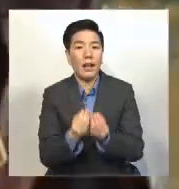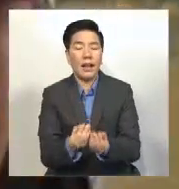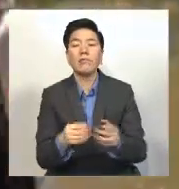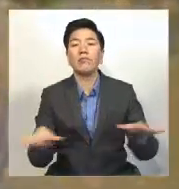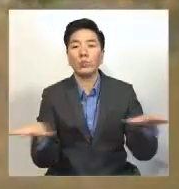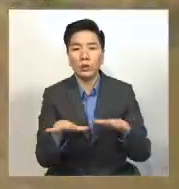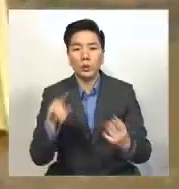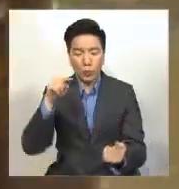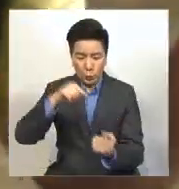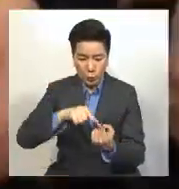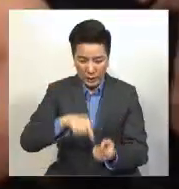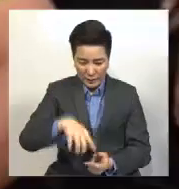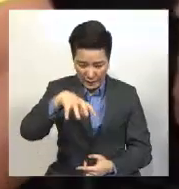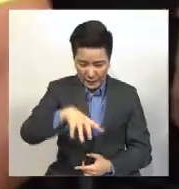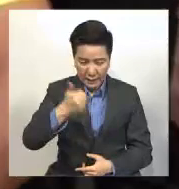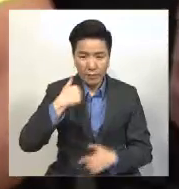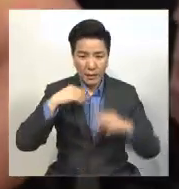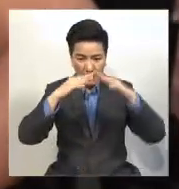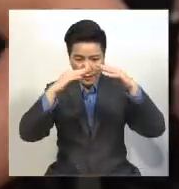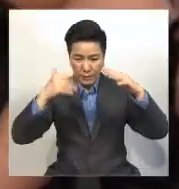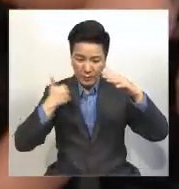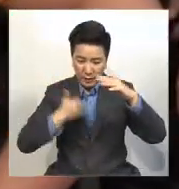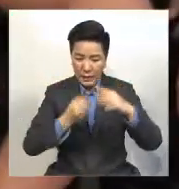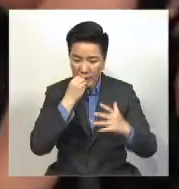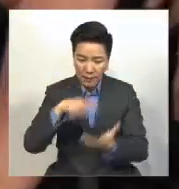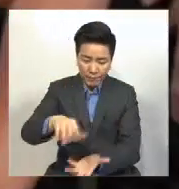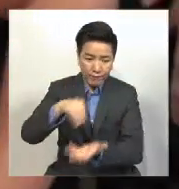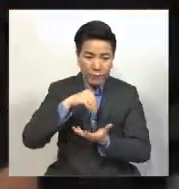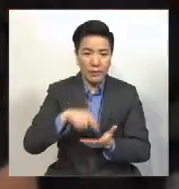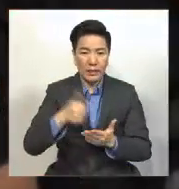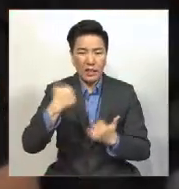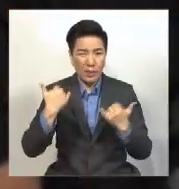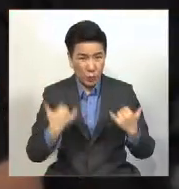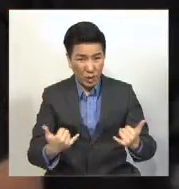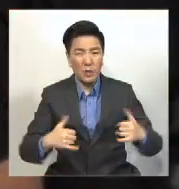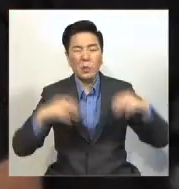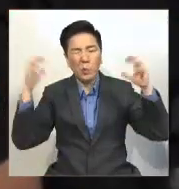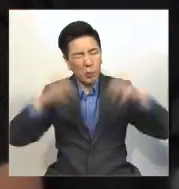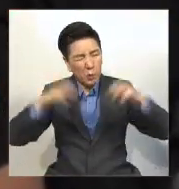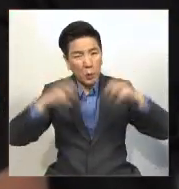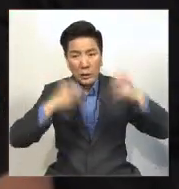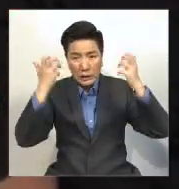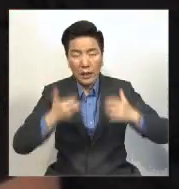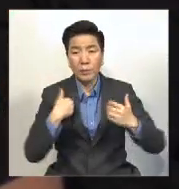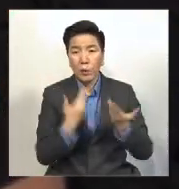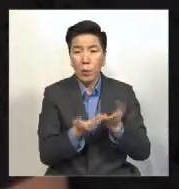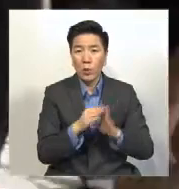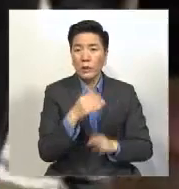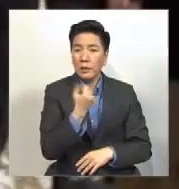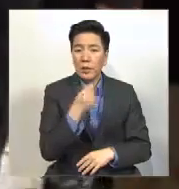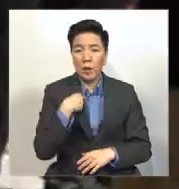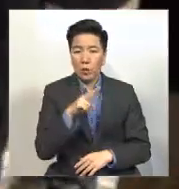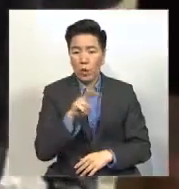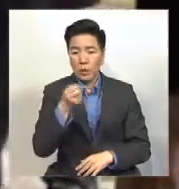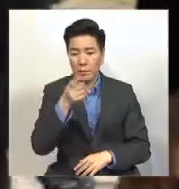กตินะครับเพราะเป็นจุดเดียวที่มีร่มในขณะที่ฝนตกในวันนี้ด้วยนะครับอย่างหนักทีเดียวครับหมู่บ้านนี้มี41ครัวเรือนประชากร